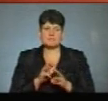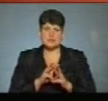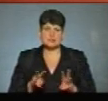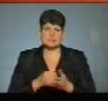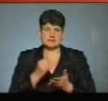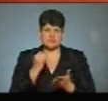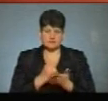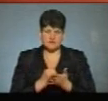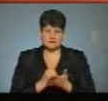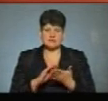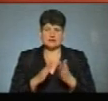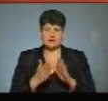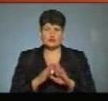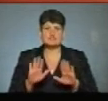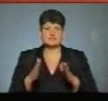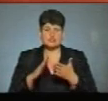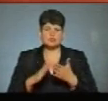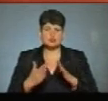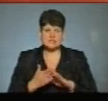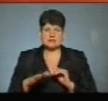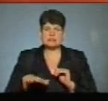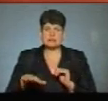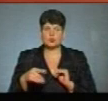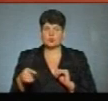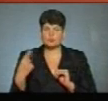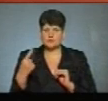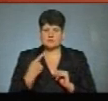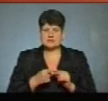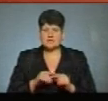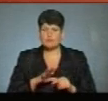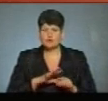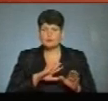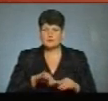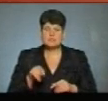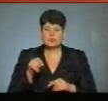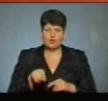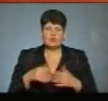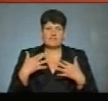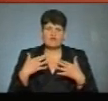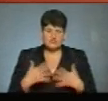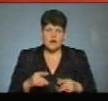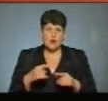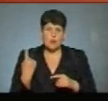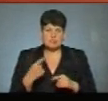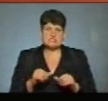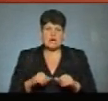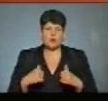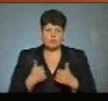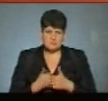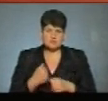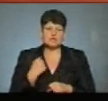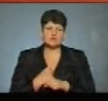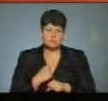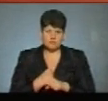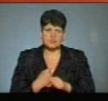України затвердив запровадження стану надзвичайної ситуації на території Тернопільської області. Це відбулося після того, вже як обласна